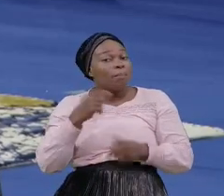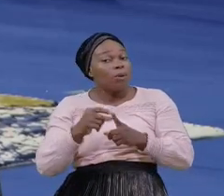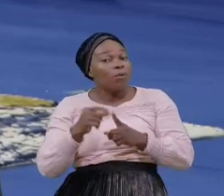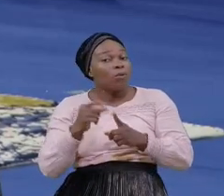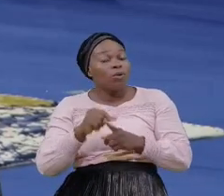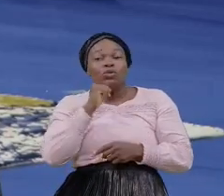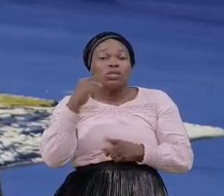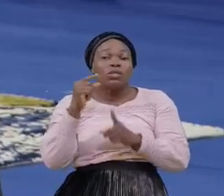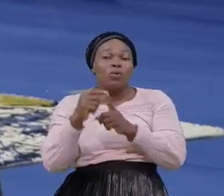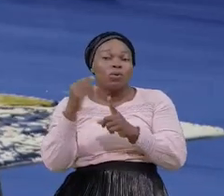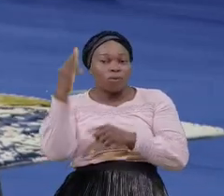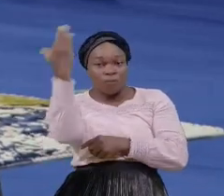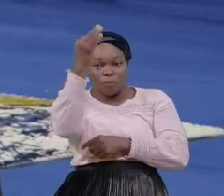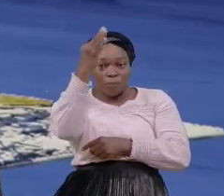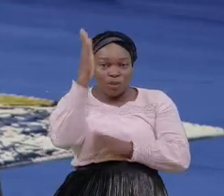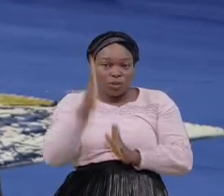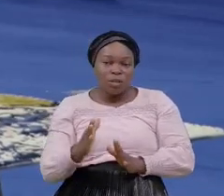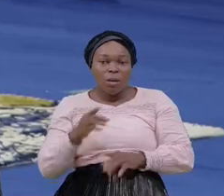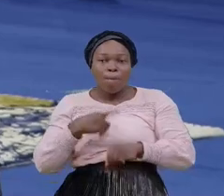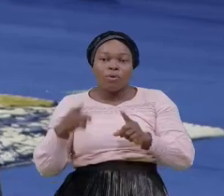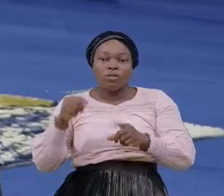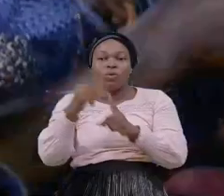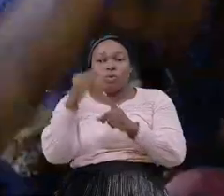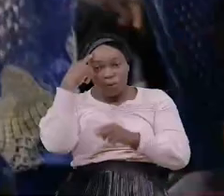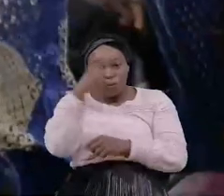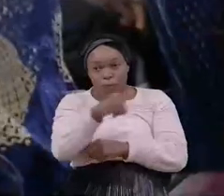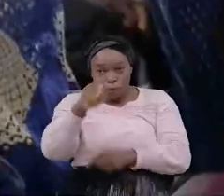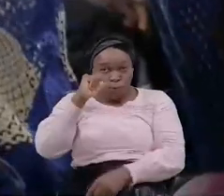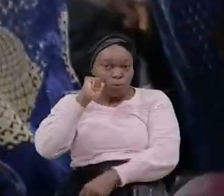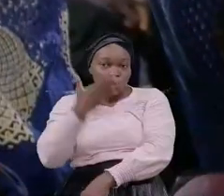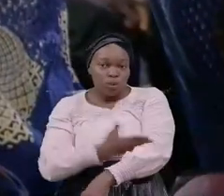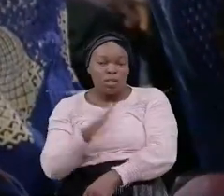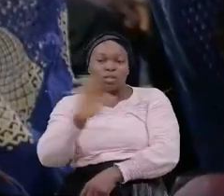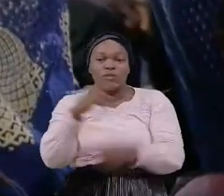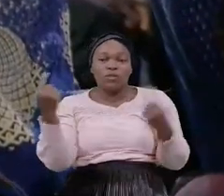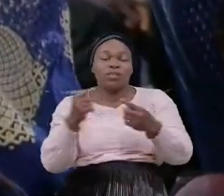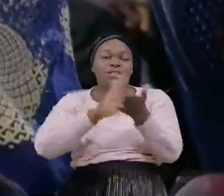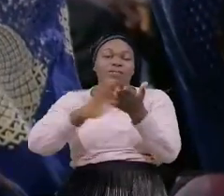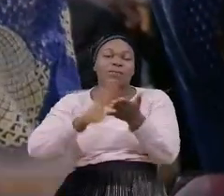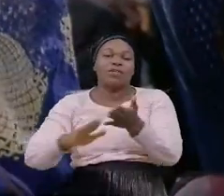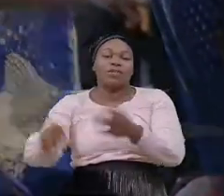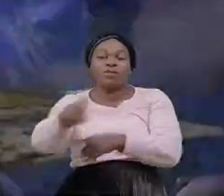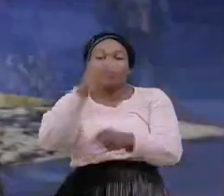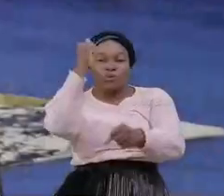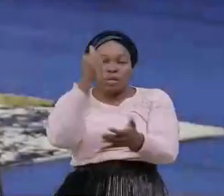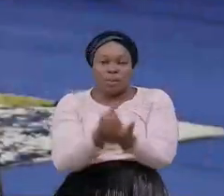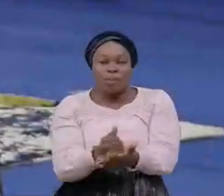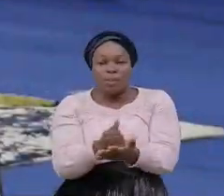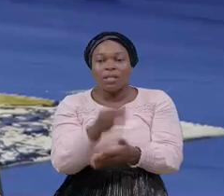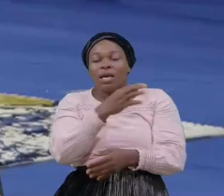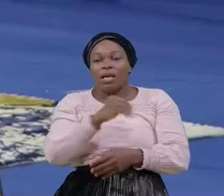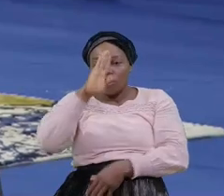la parole de Jésus pour vous. Ma fille, tes péchés sont pardonnés. Mon enfant, mon